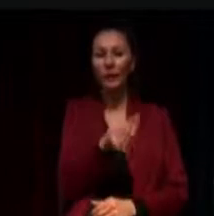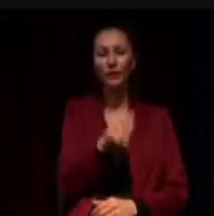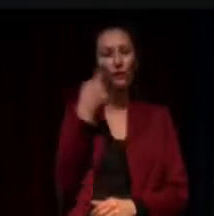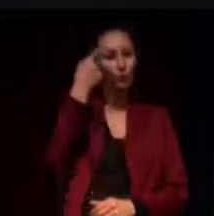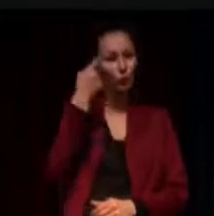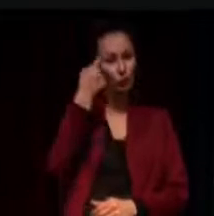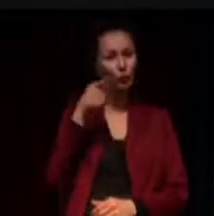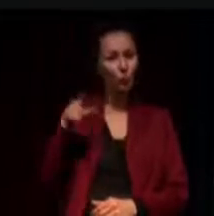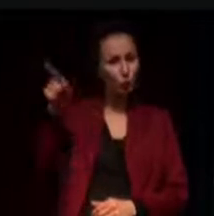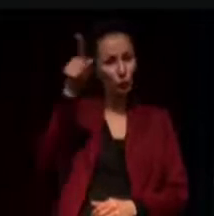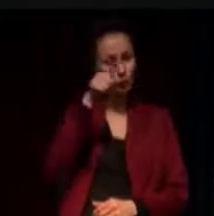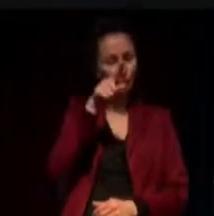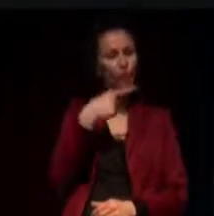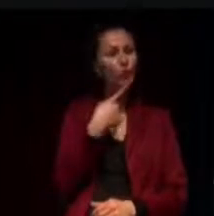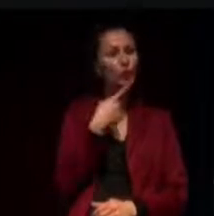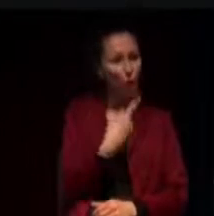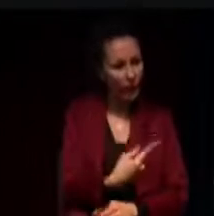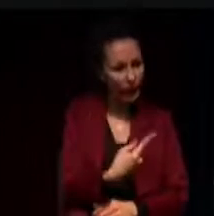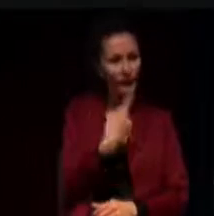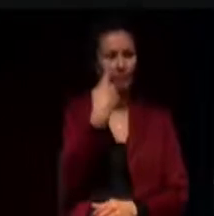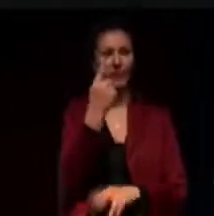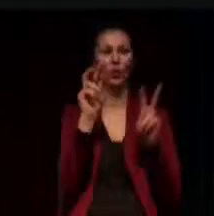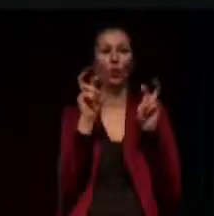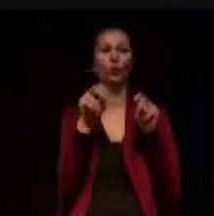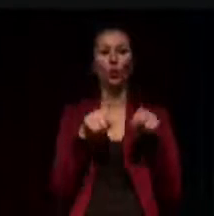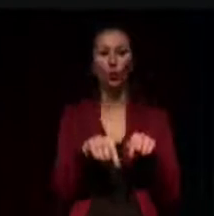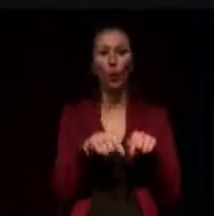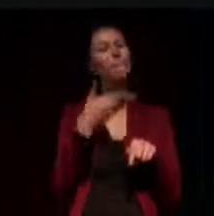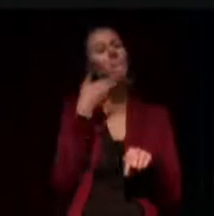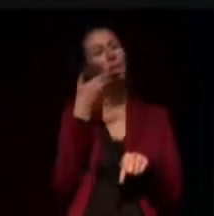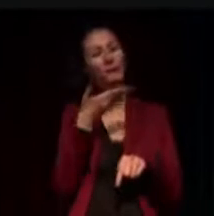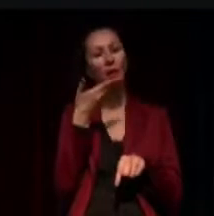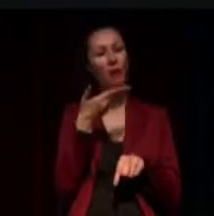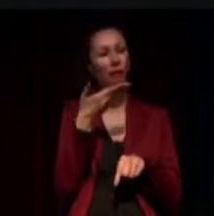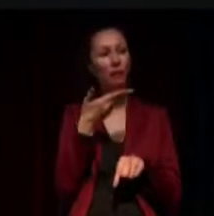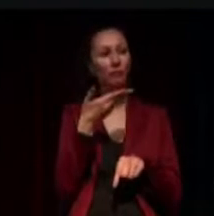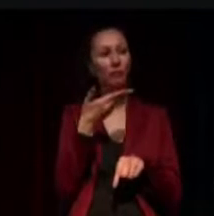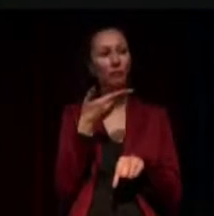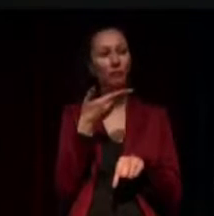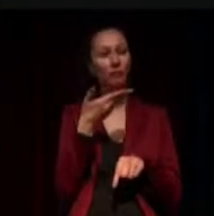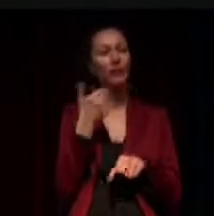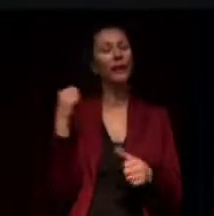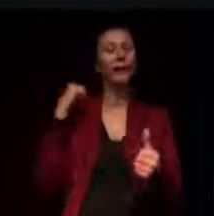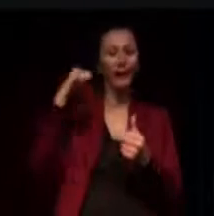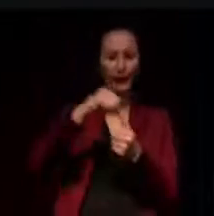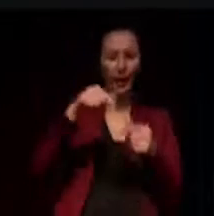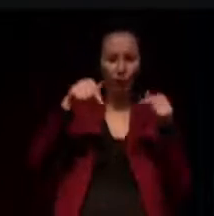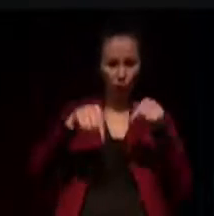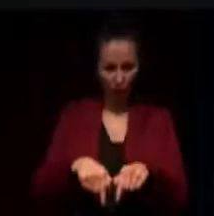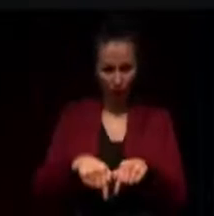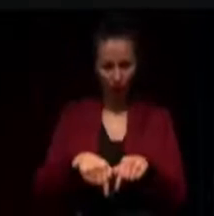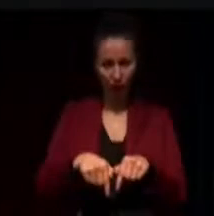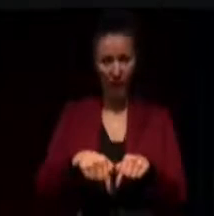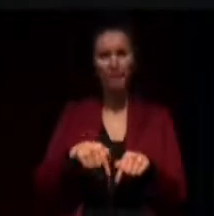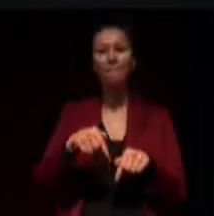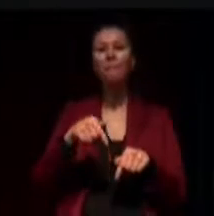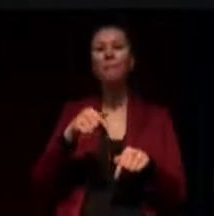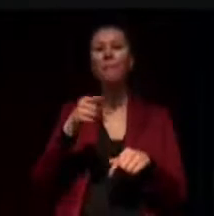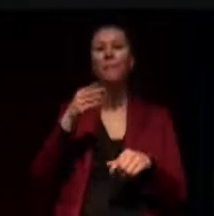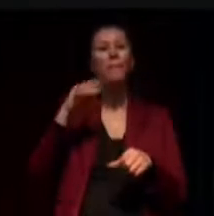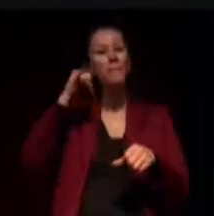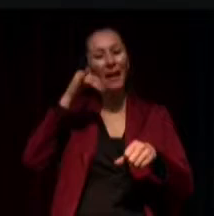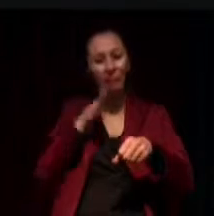düşündüğüm, önem verdiğinizi söylediğiniz bir konu. Mesela yine burada mezbahalar,